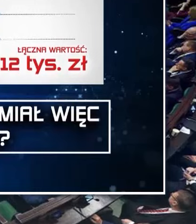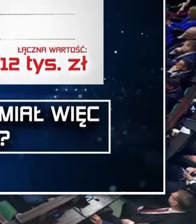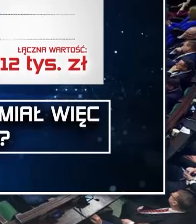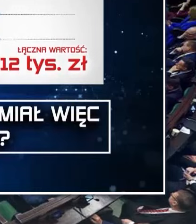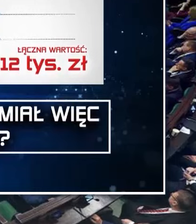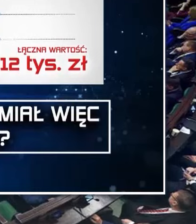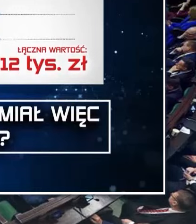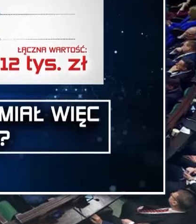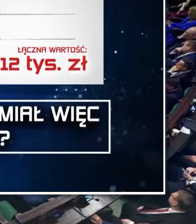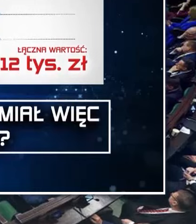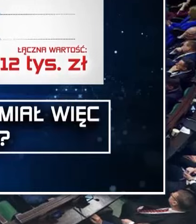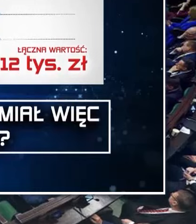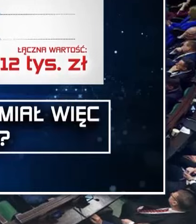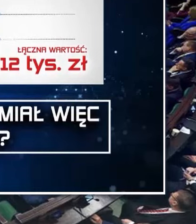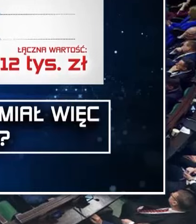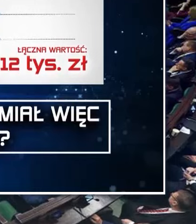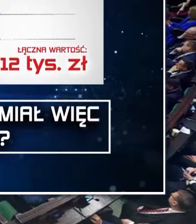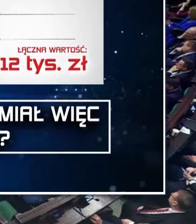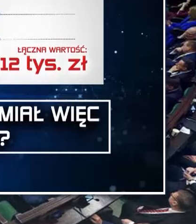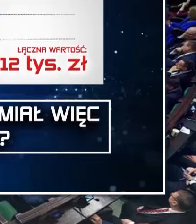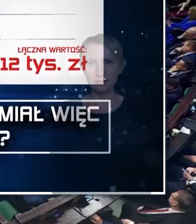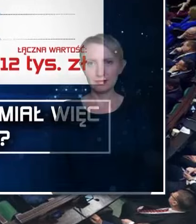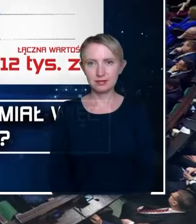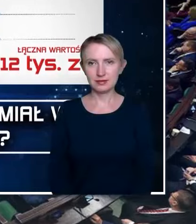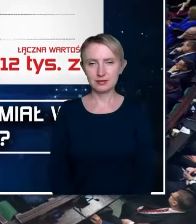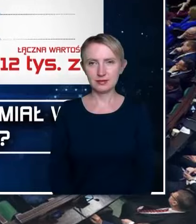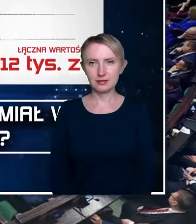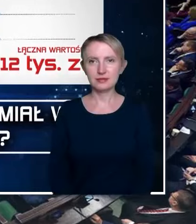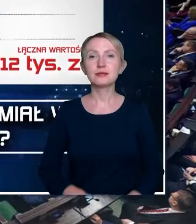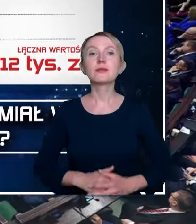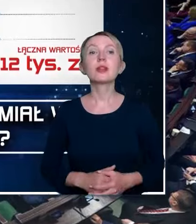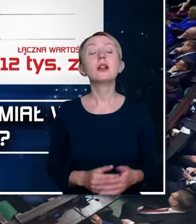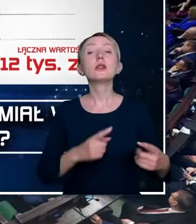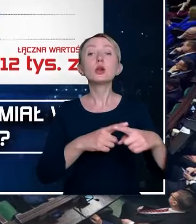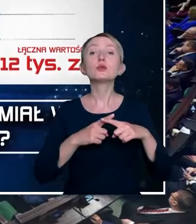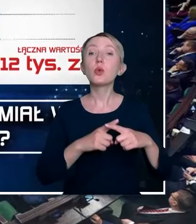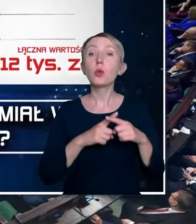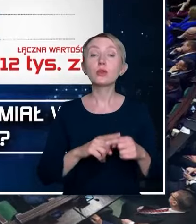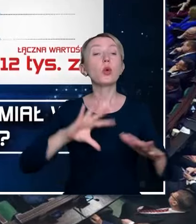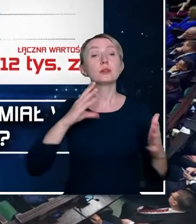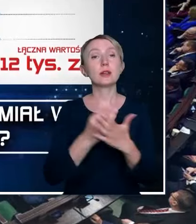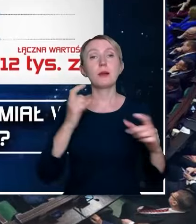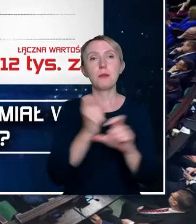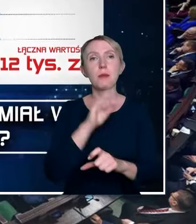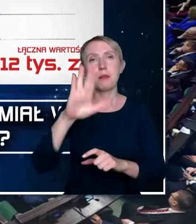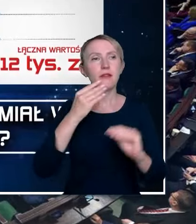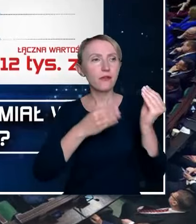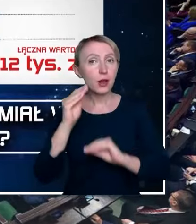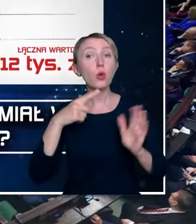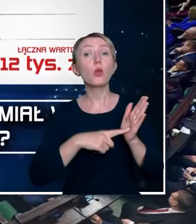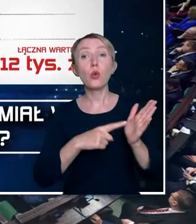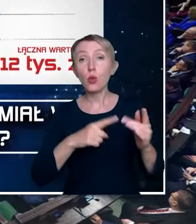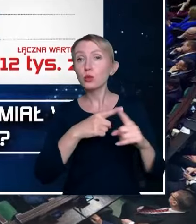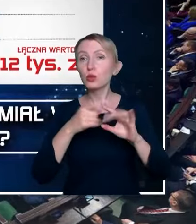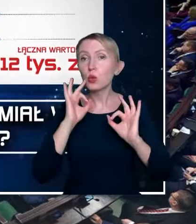podmioty. Oczywiście spółki kapitałowe, spółki akcyjne, ale w których skarb państwa ma większość, Panie Redaktorze, Szanowni Państwo. To